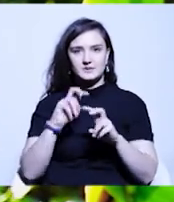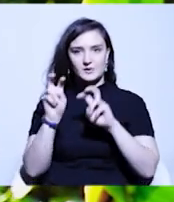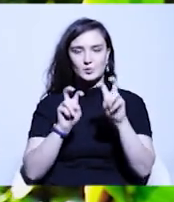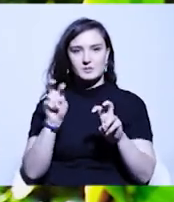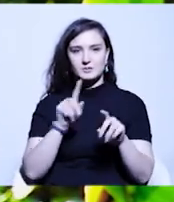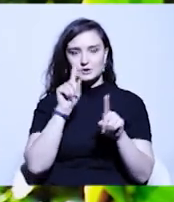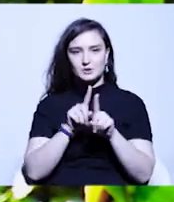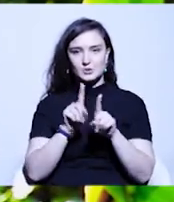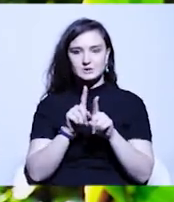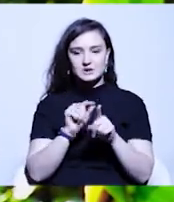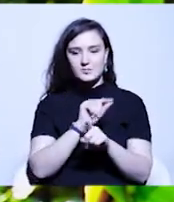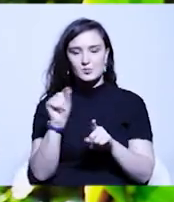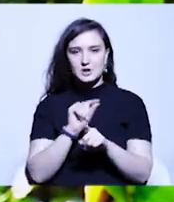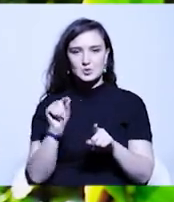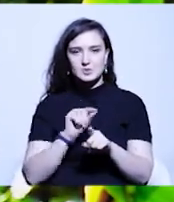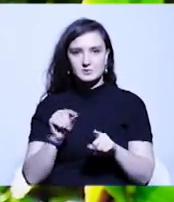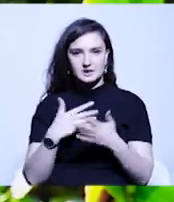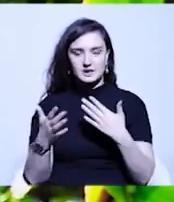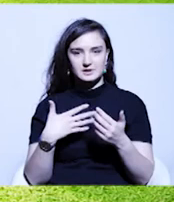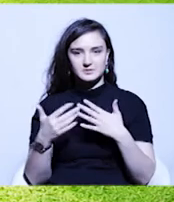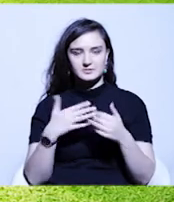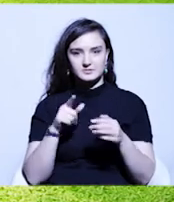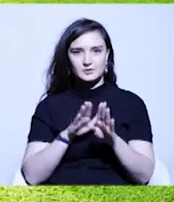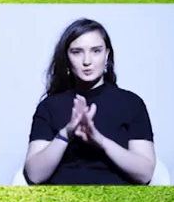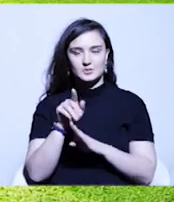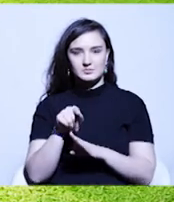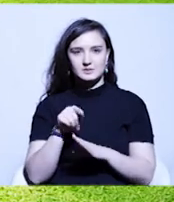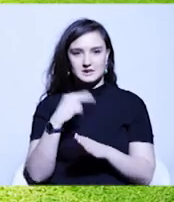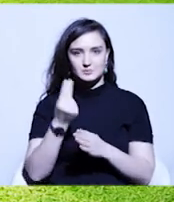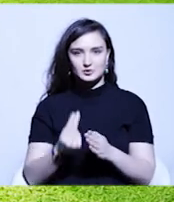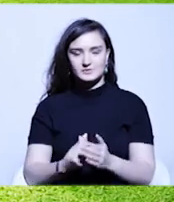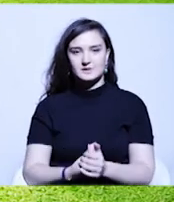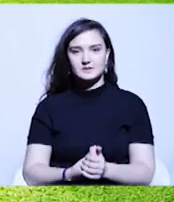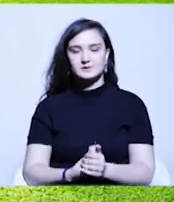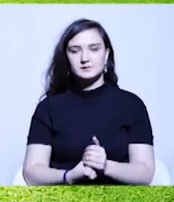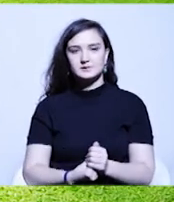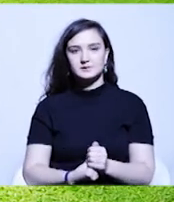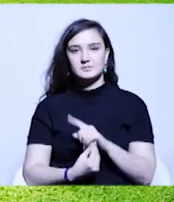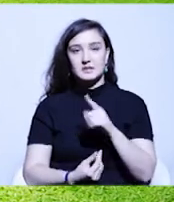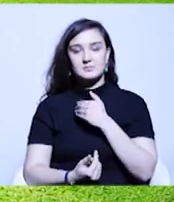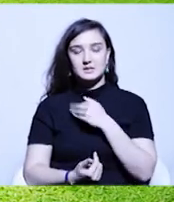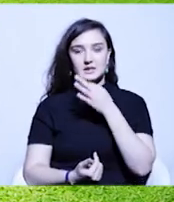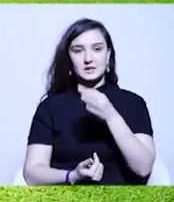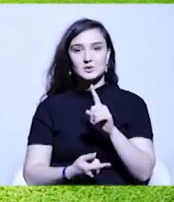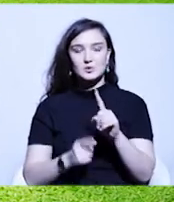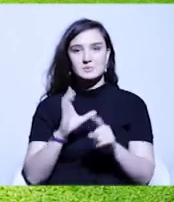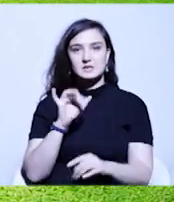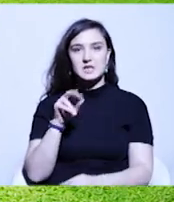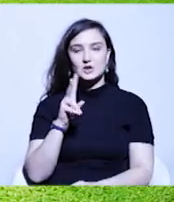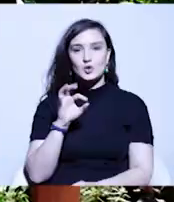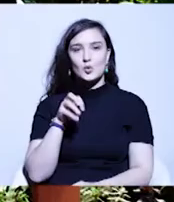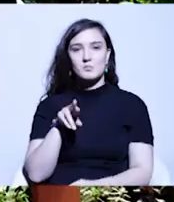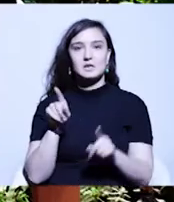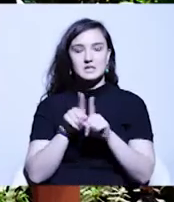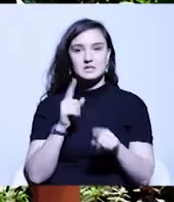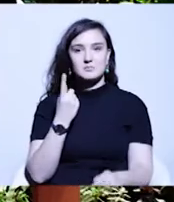ხვეულებით, რომ თითქოს გადაბმული ასოებით და გაკრული ხელით ვასრულებდი ნამუშევარს. მაგრამ მინდა გითხრათ, რომ საი ტვომბლს მარტო აი